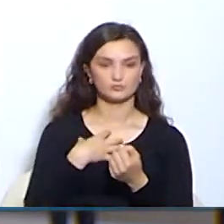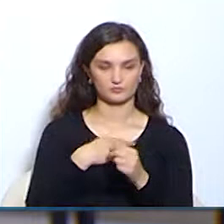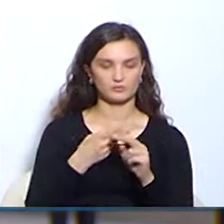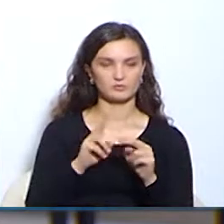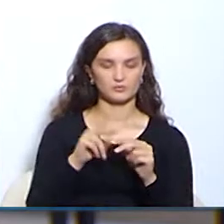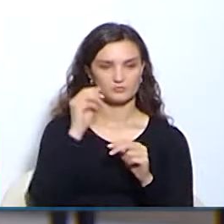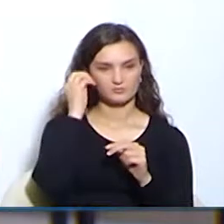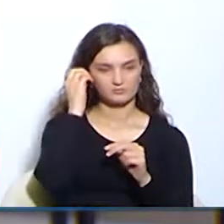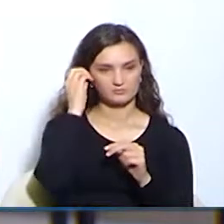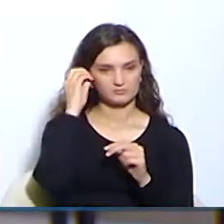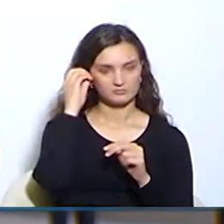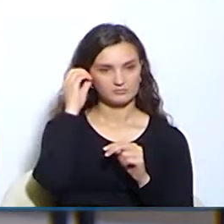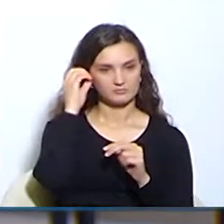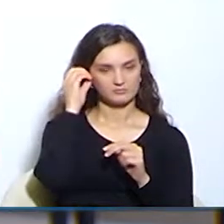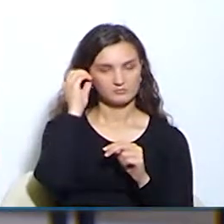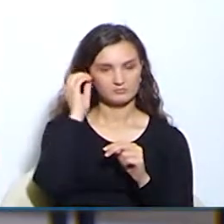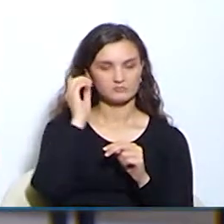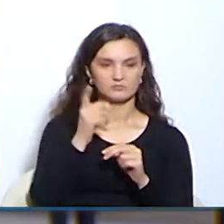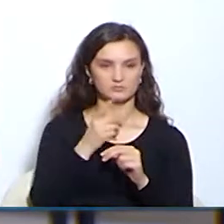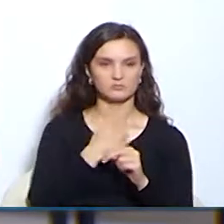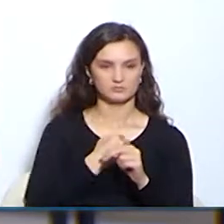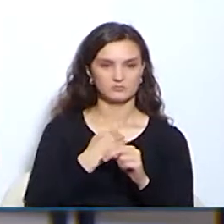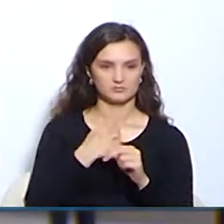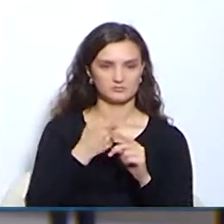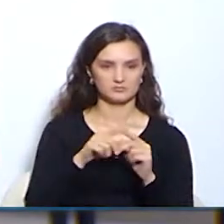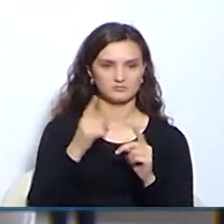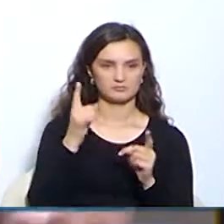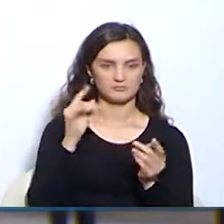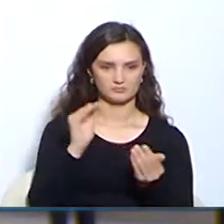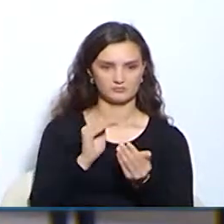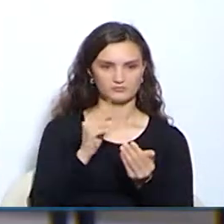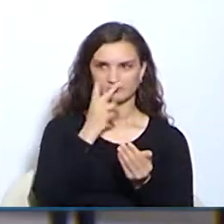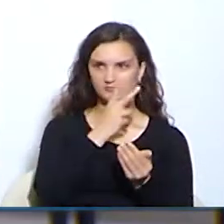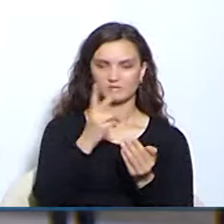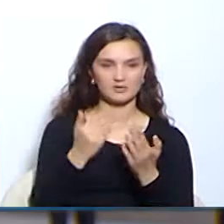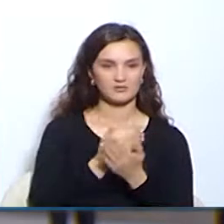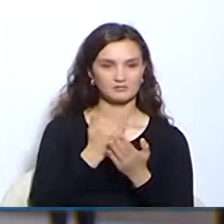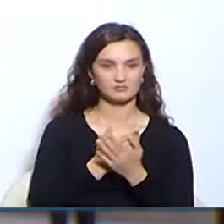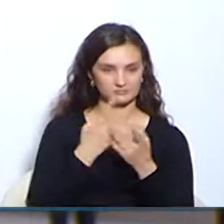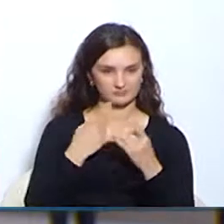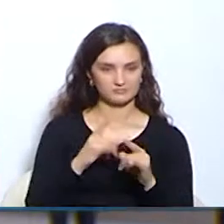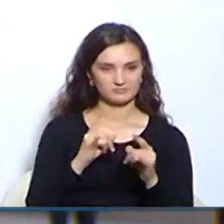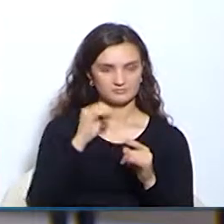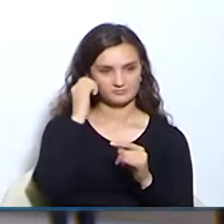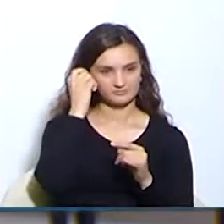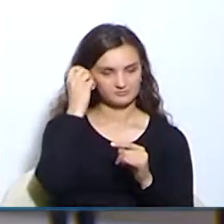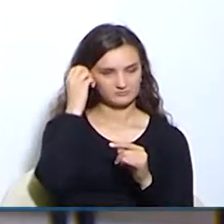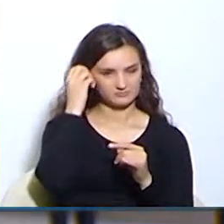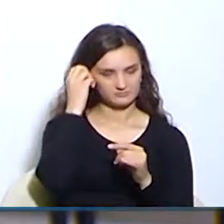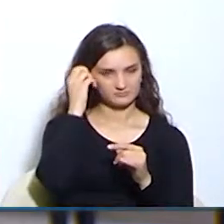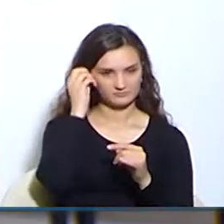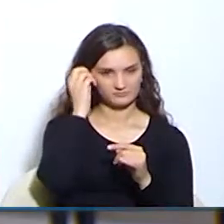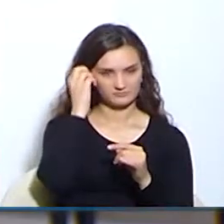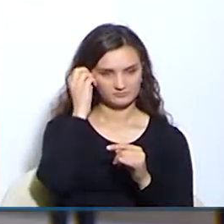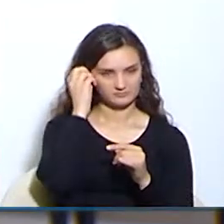რომ წარმოიდგინეთ თქვენ ახალდაბადებული ბავშვი, რომლისთვისაც აბსოლუტურად უცნობია გარემო, მასზე მოქმედებს ძალიან ბევრი